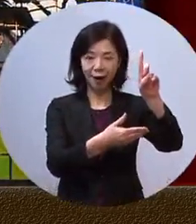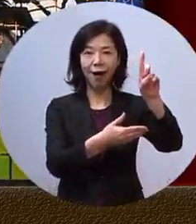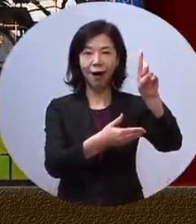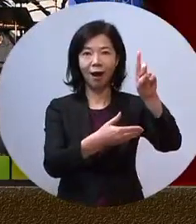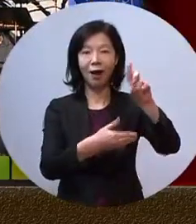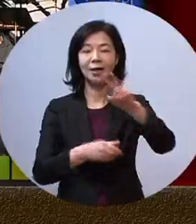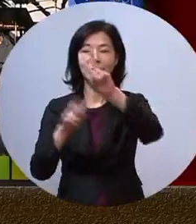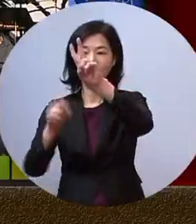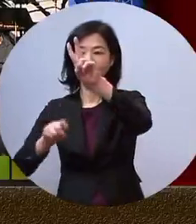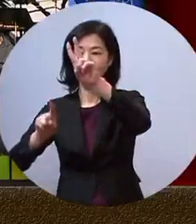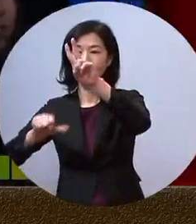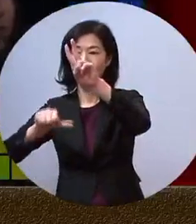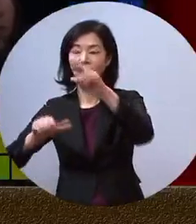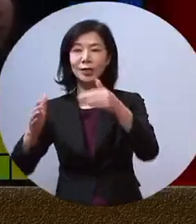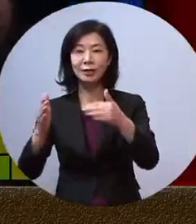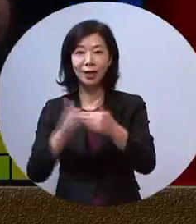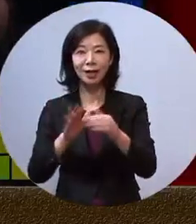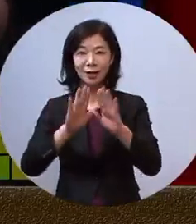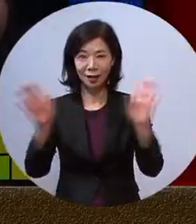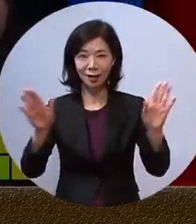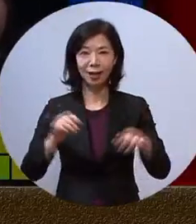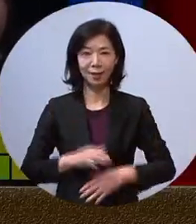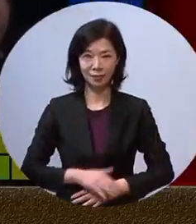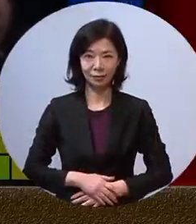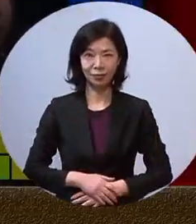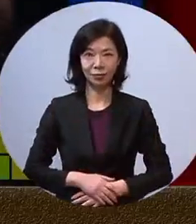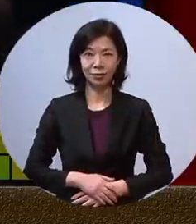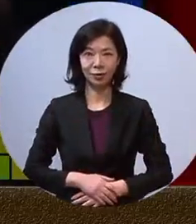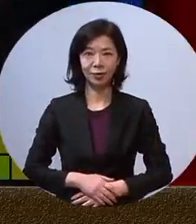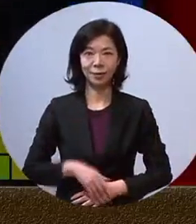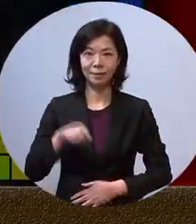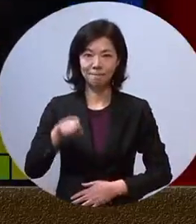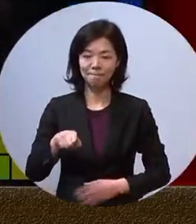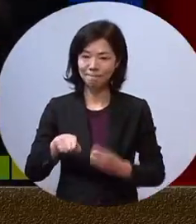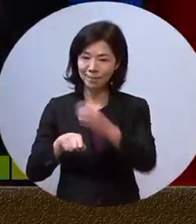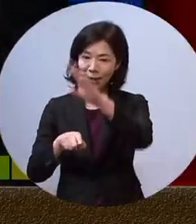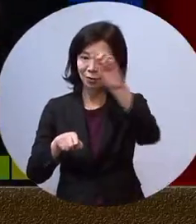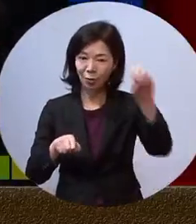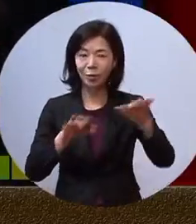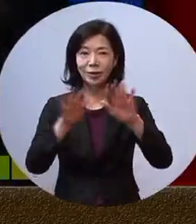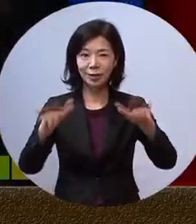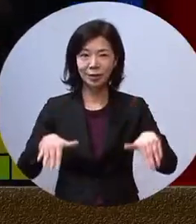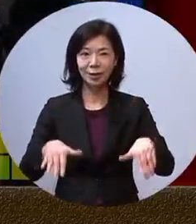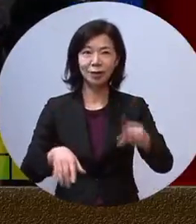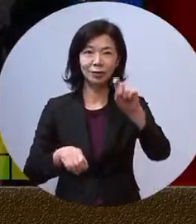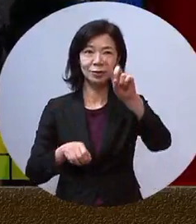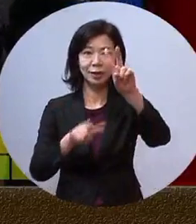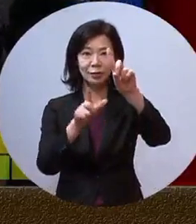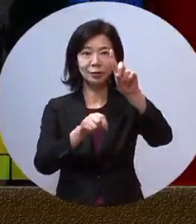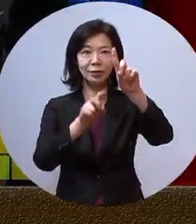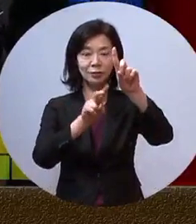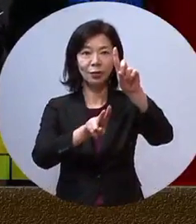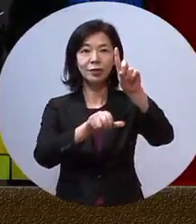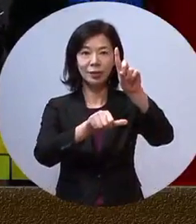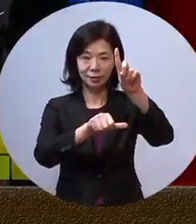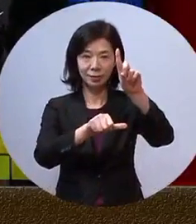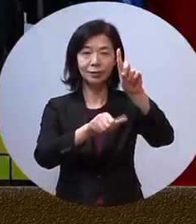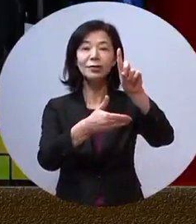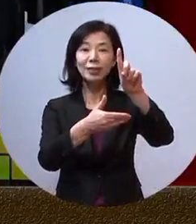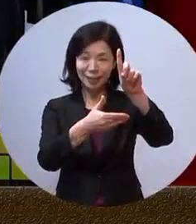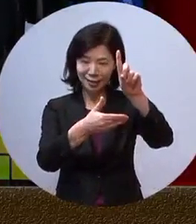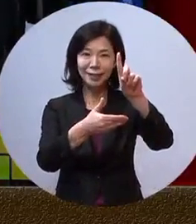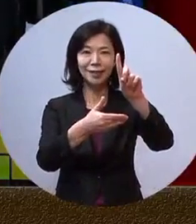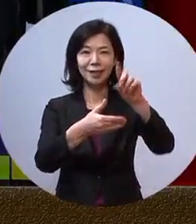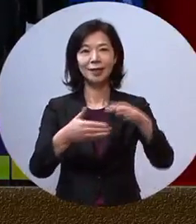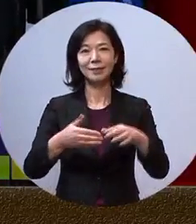日まで開催されます。その点灯式が11月29日シーキャンドル前のステージで行われ